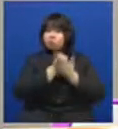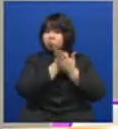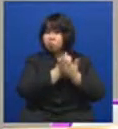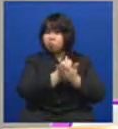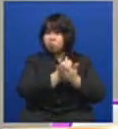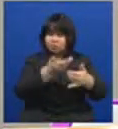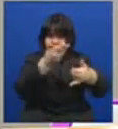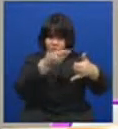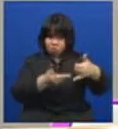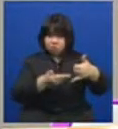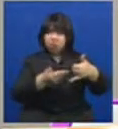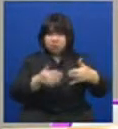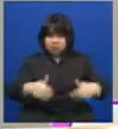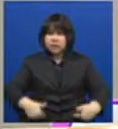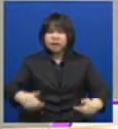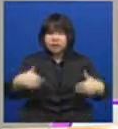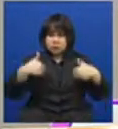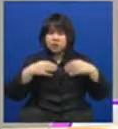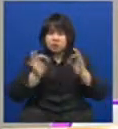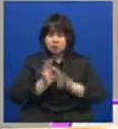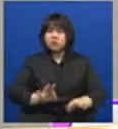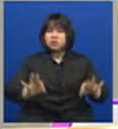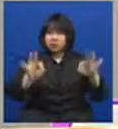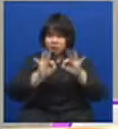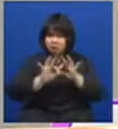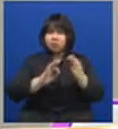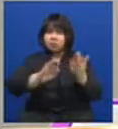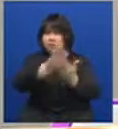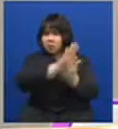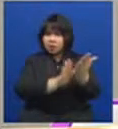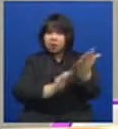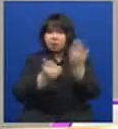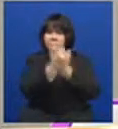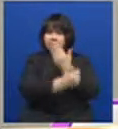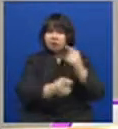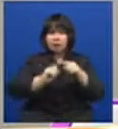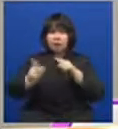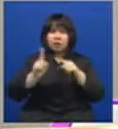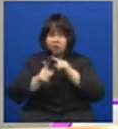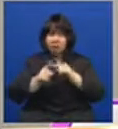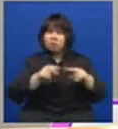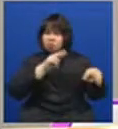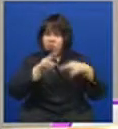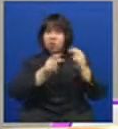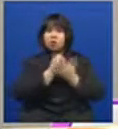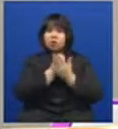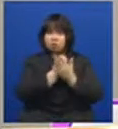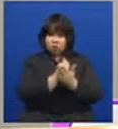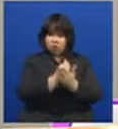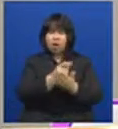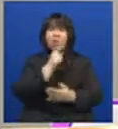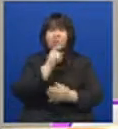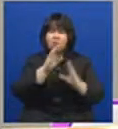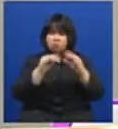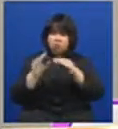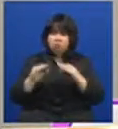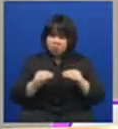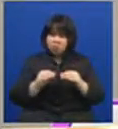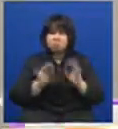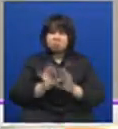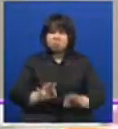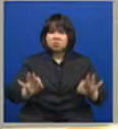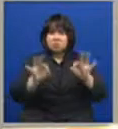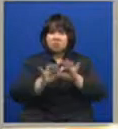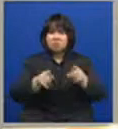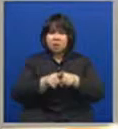มีค่าทุกคนในโลกนี้เป็นหน้าที่ของทุกประเทศต้องดูแลมนุษยชาติของโลกนี่เวลาไปประชุมไม่งั้นก็ไม่ต้องประชุมกับใครเวลาเข